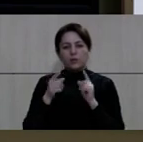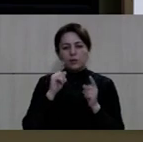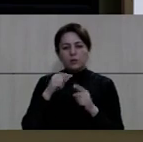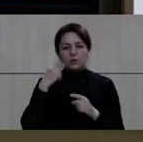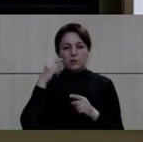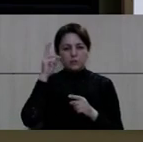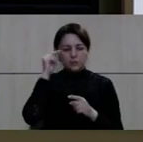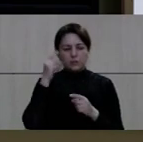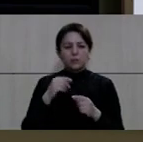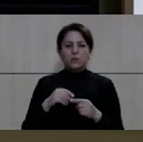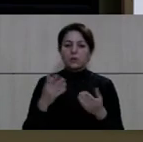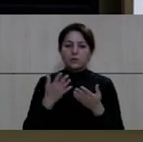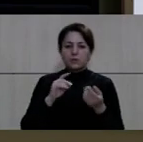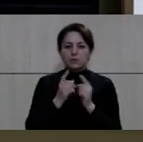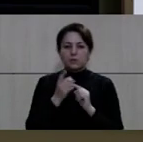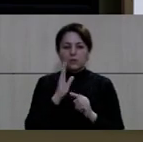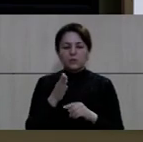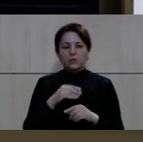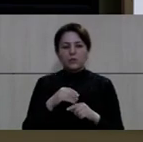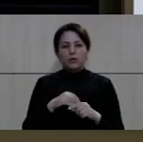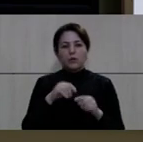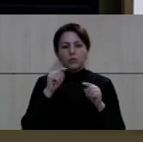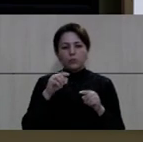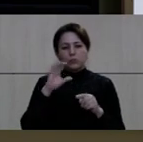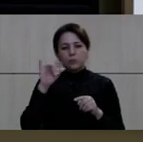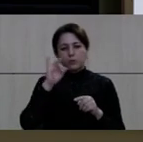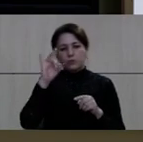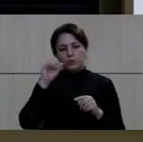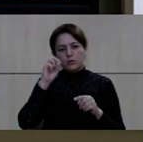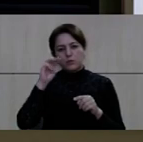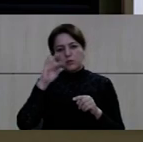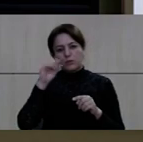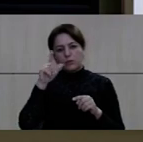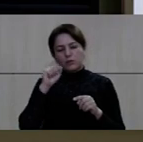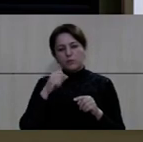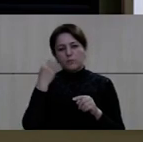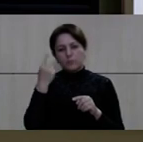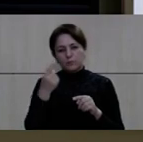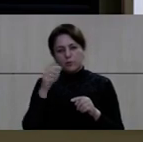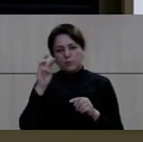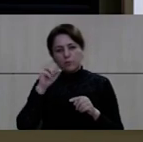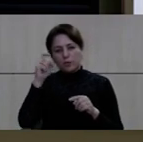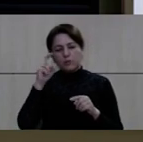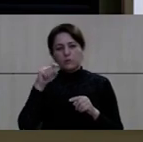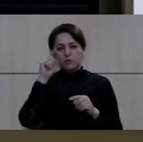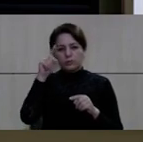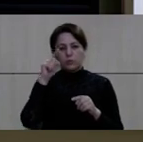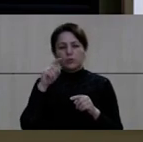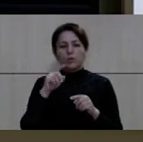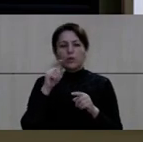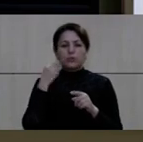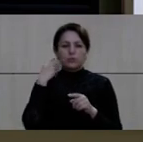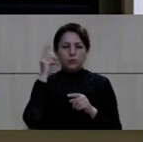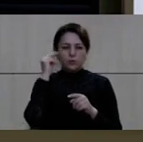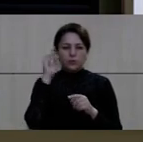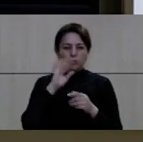bo'ladi? Unga teskari son suratiga 1, mahrajiga esa o'sha sonni yozsak, unga teskari son hosil